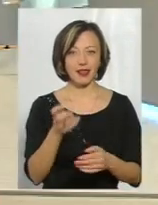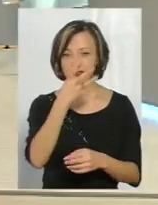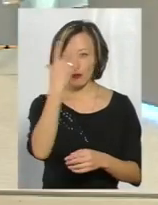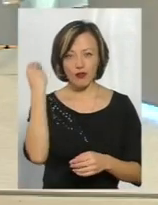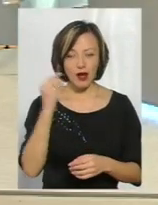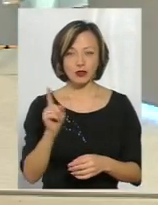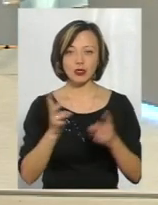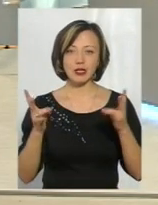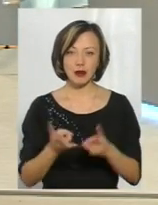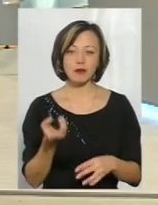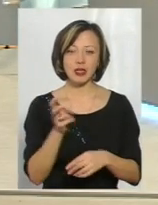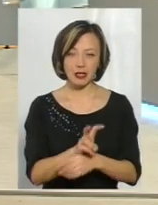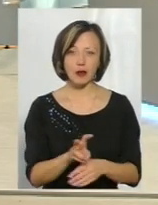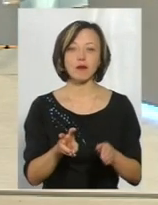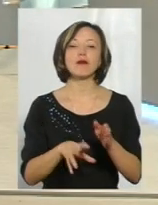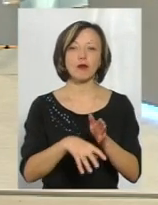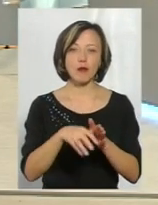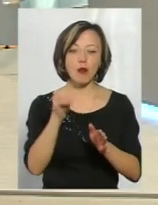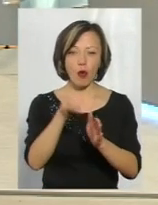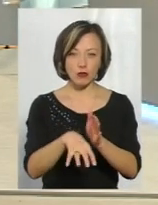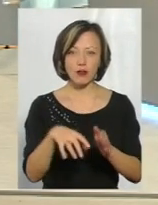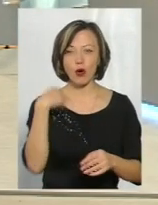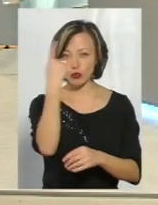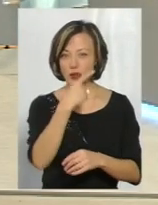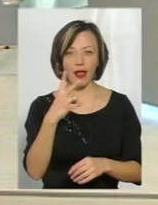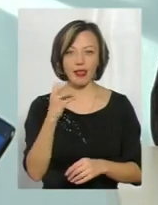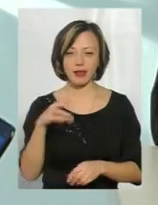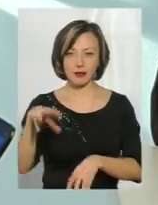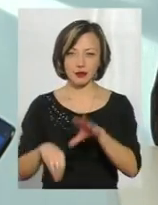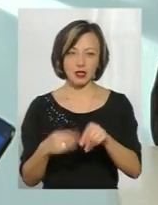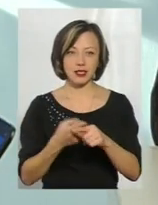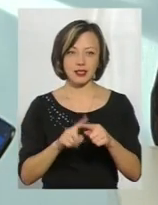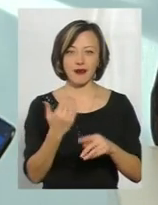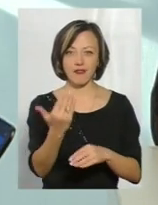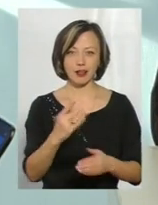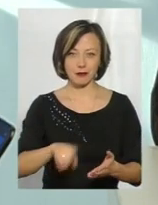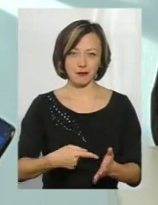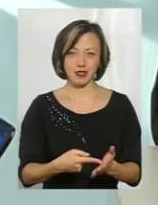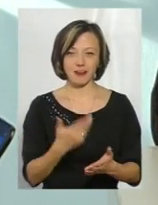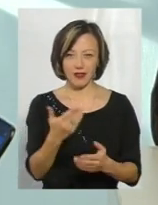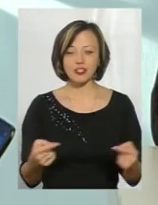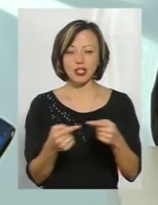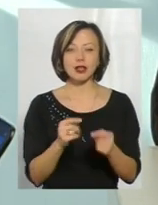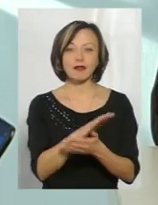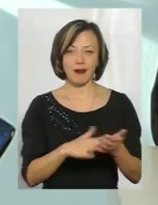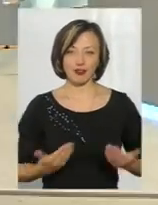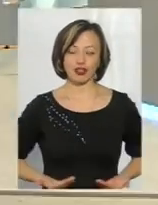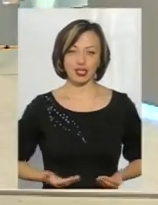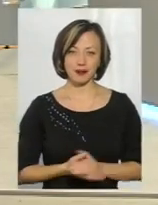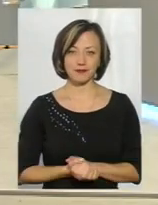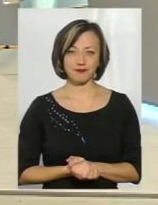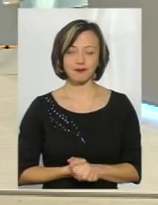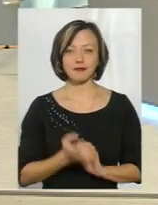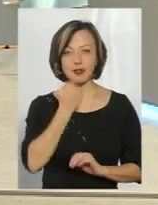забувати, що треба прийти і проголосувати особисто, а не за сусіда, так? Так, ну це ж ваше місто. Ви визначаєте, як в ньому жити. Що